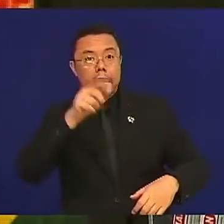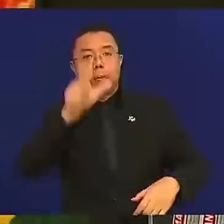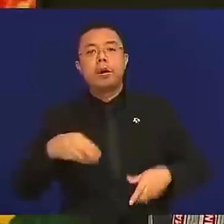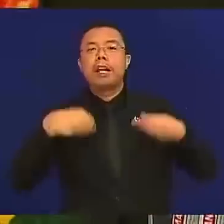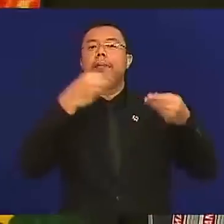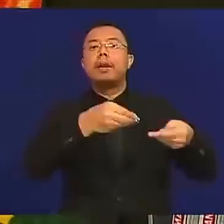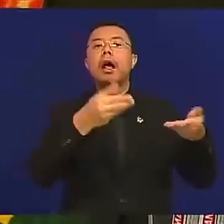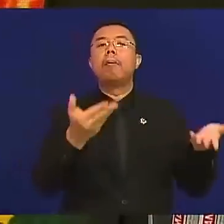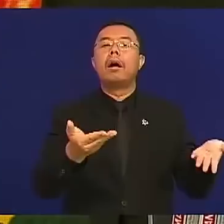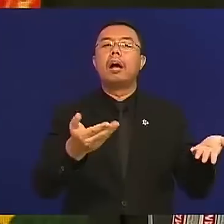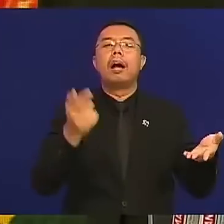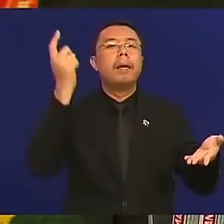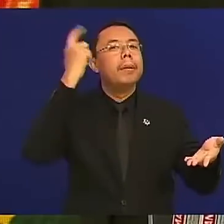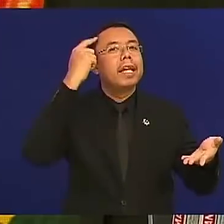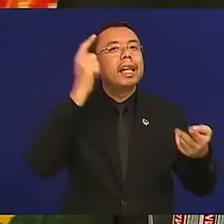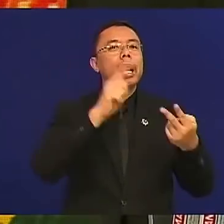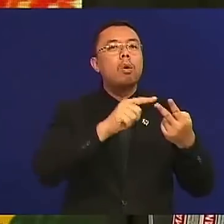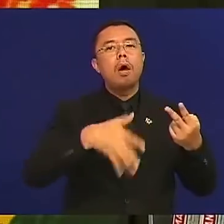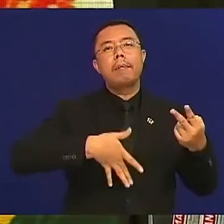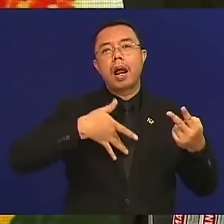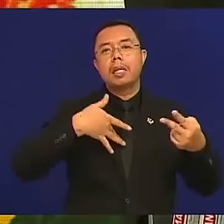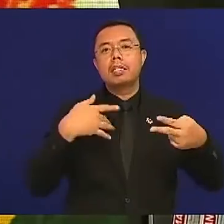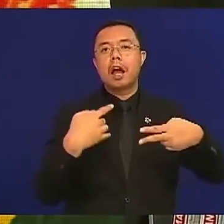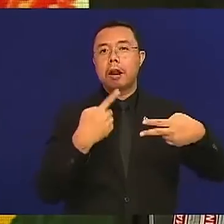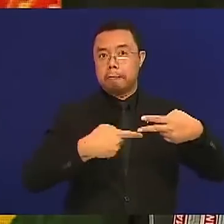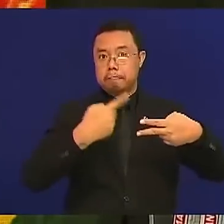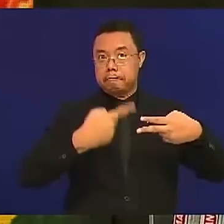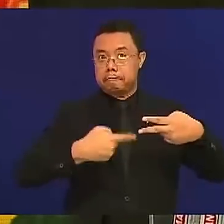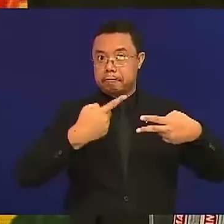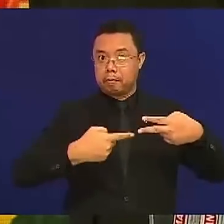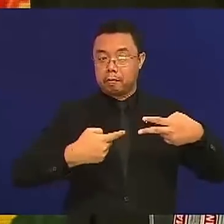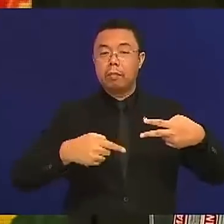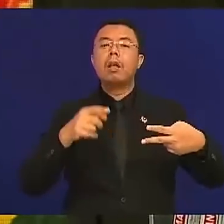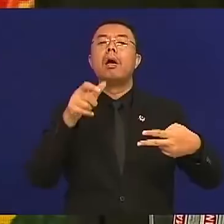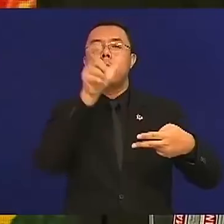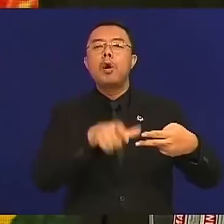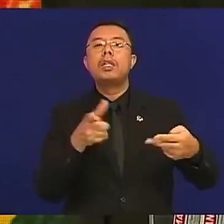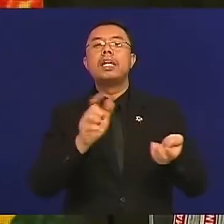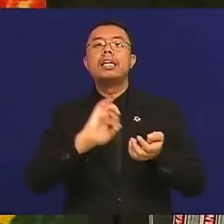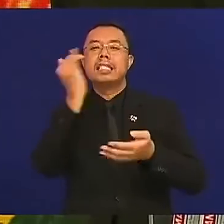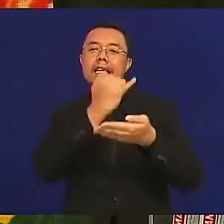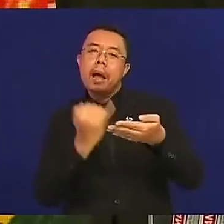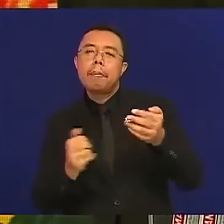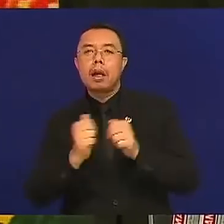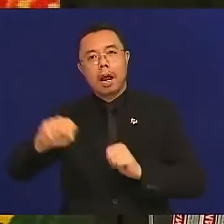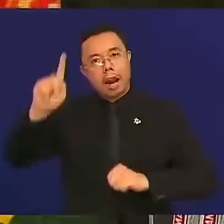apa? Pikiran dan perasaan. Manusia segambar dengan